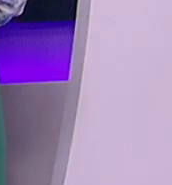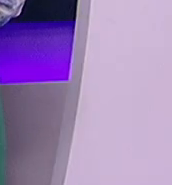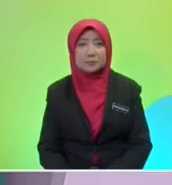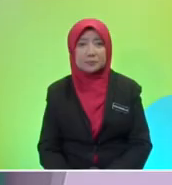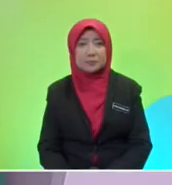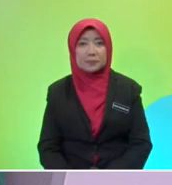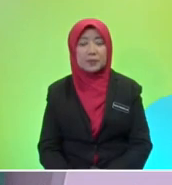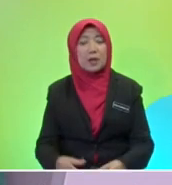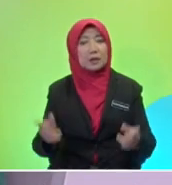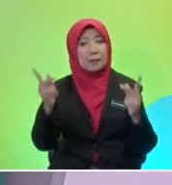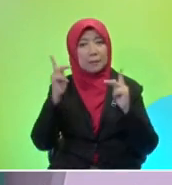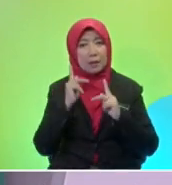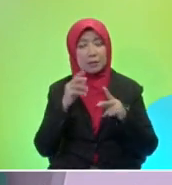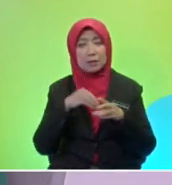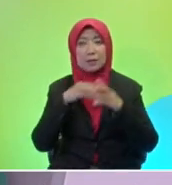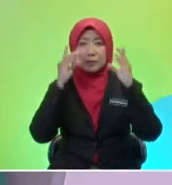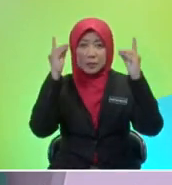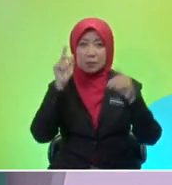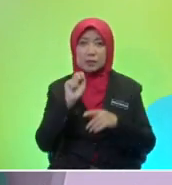Baiklah kembali